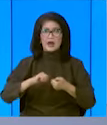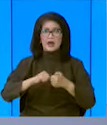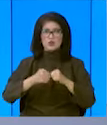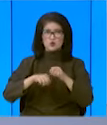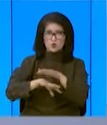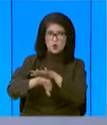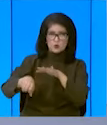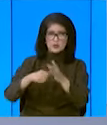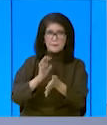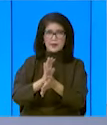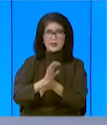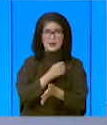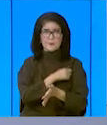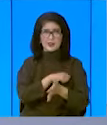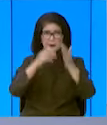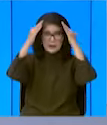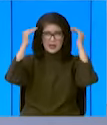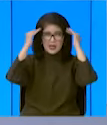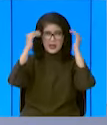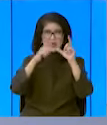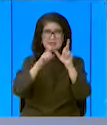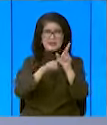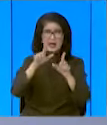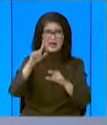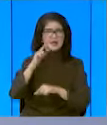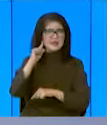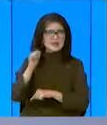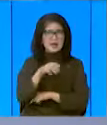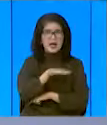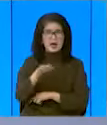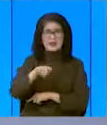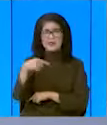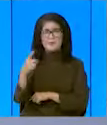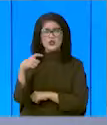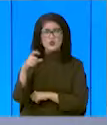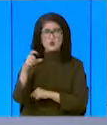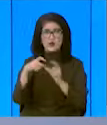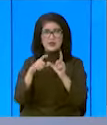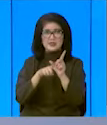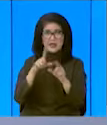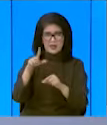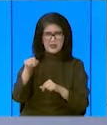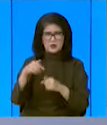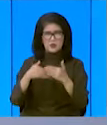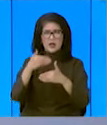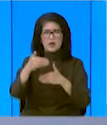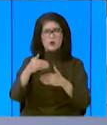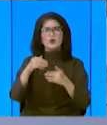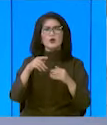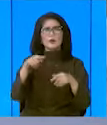Kasus korupsi mantan Menteri Pertanian Syahrul Yasin Limpo menyeret istri, anak hingga cucu SYL untuk menjadi saksi di sidang lanjutan